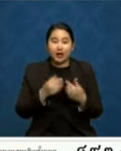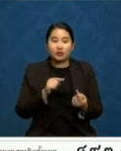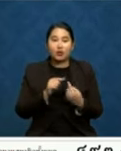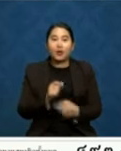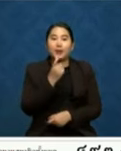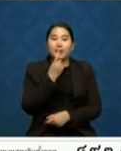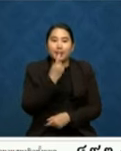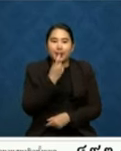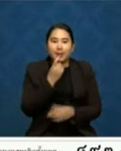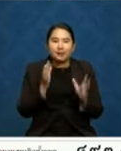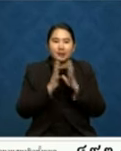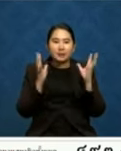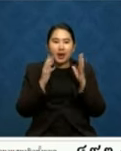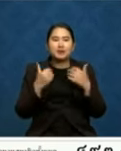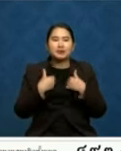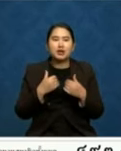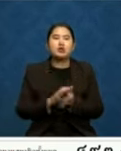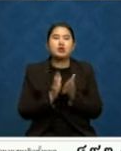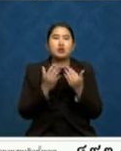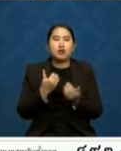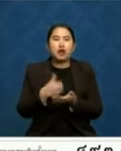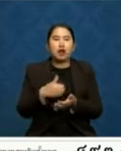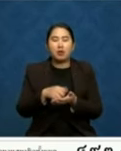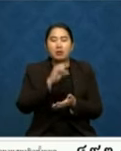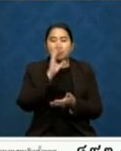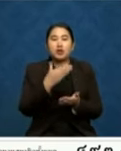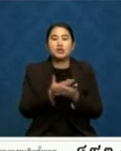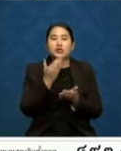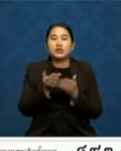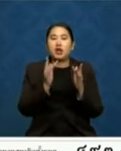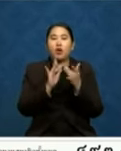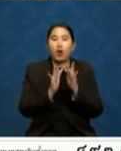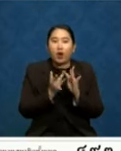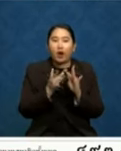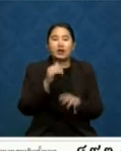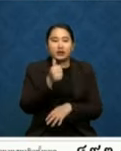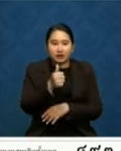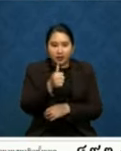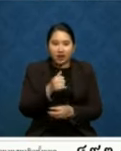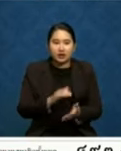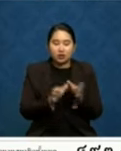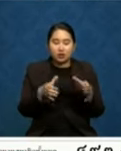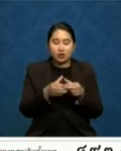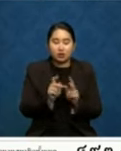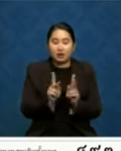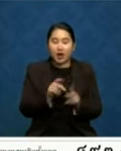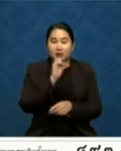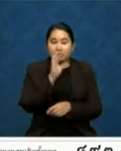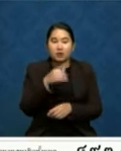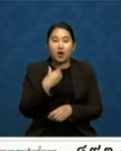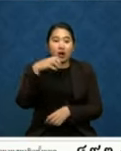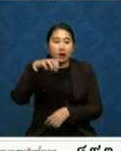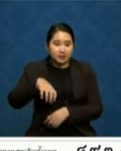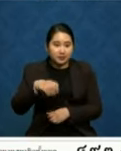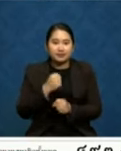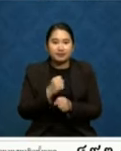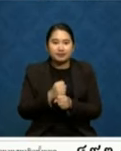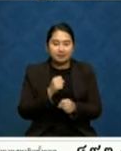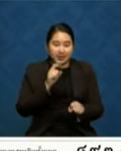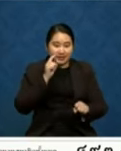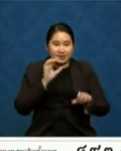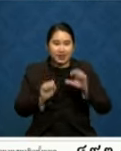ฟ้าก็มีเยอะนะครับซึ่งของต่างๆเหล่านี้ซื้อได้ตามออนไลน์ทั่วไปนะครับแม้ทางคณะกรรมการก็บอกว่าหน่วยงานควรจะเร่งรัดใน